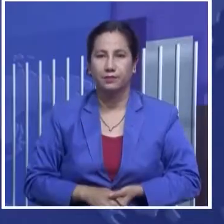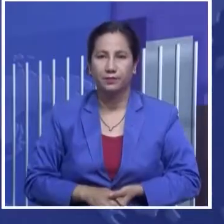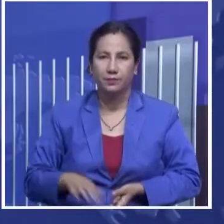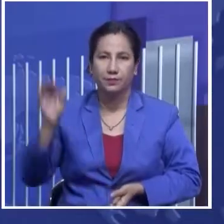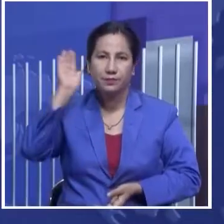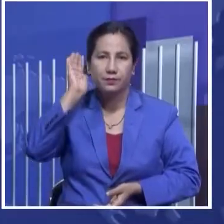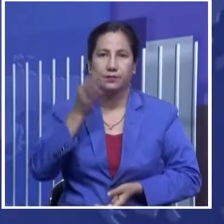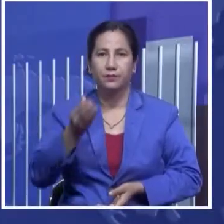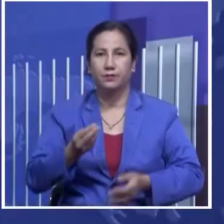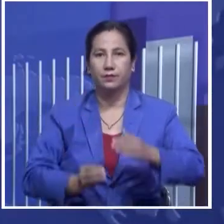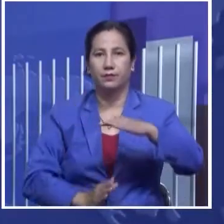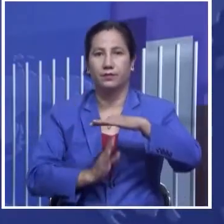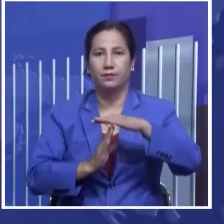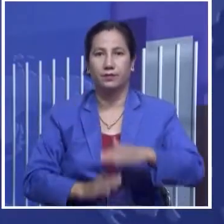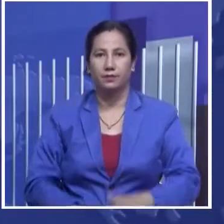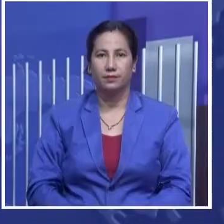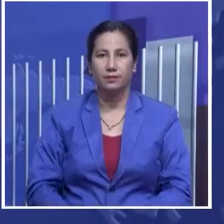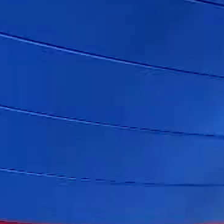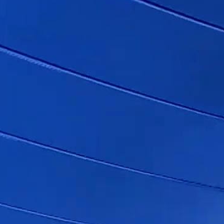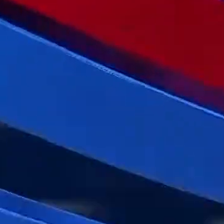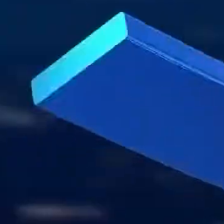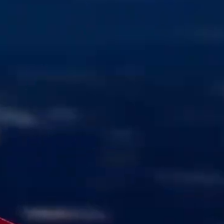समाचारको क्रम जारी नै छ, अहिलेलाई एकैछिनको विश्राम।